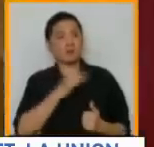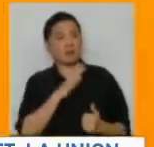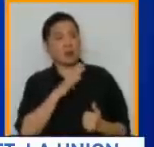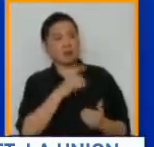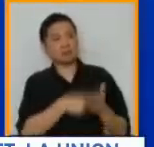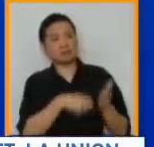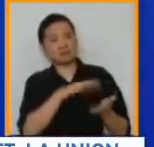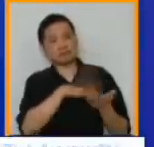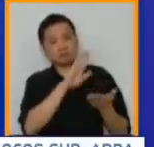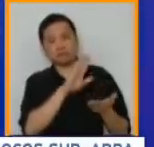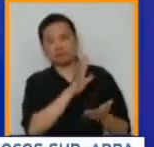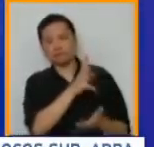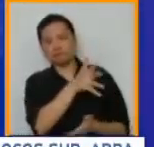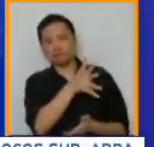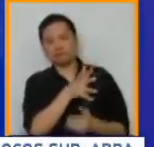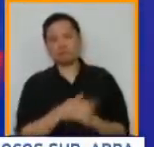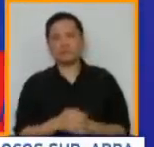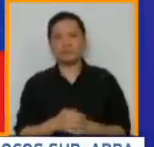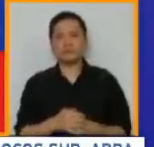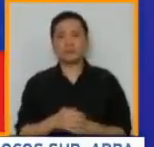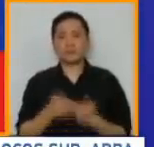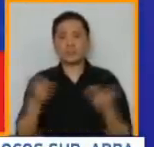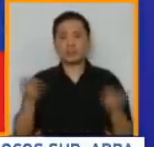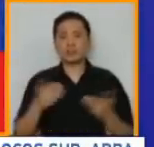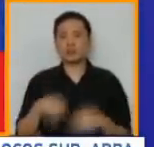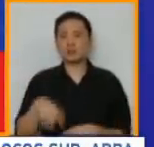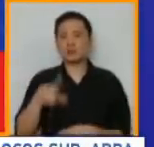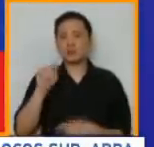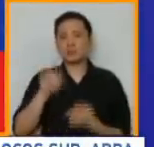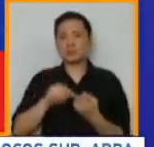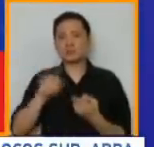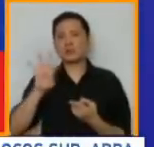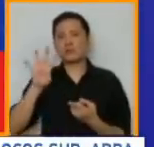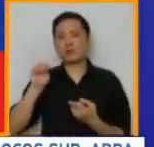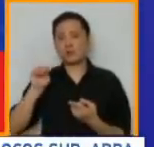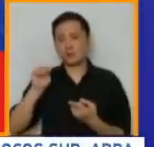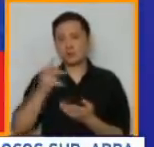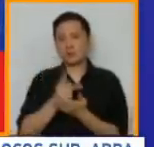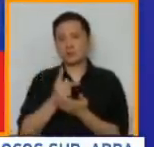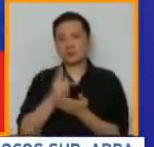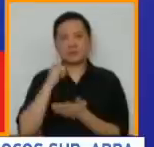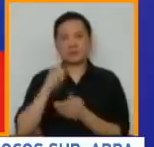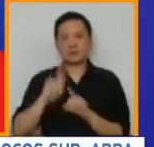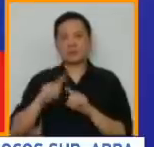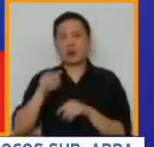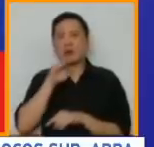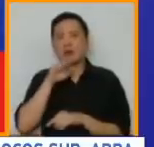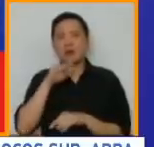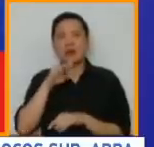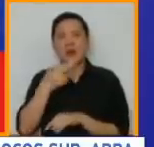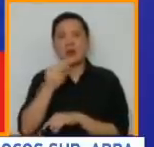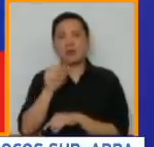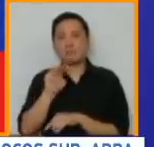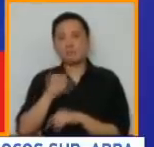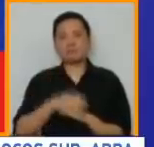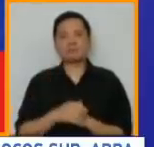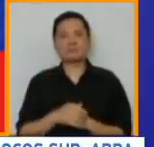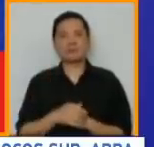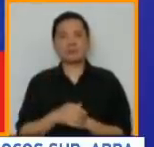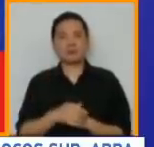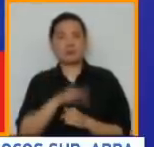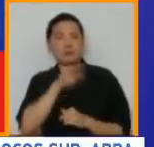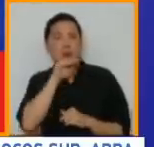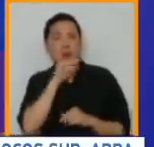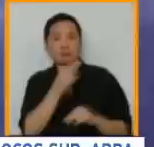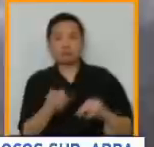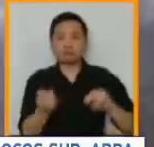Maynila, tumaas ng 20 hanggang 40 pesos ang kada kilo ng mga hamon. Bukod kasi sa mas mataas na presyo ng baboy, tumaas rin ang presyo ng